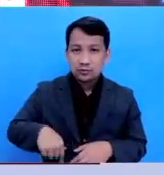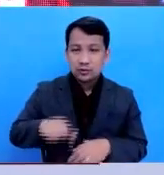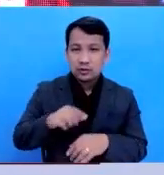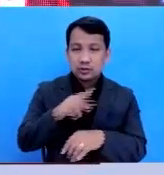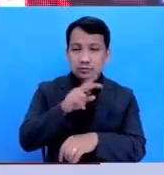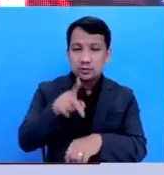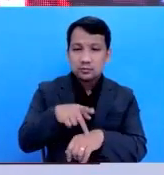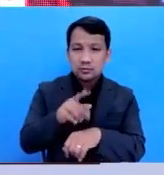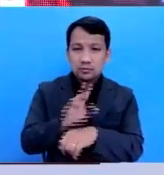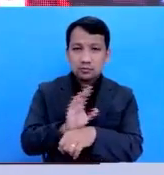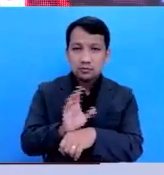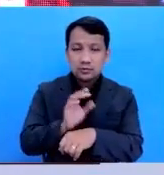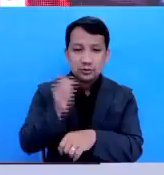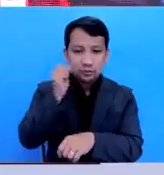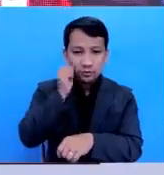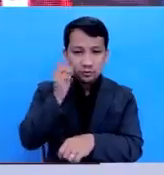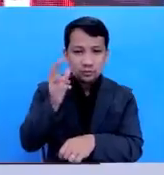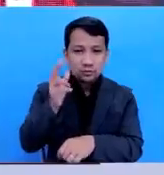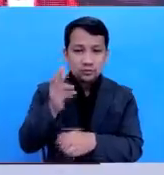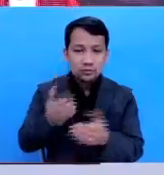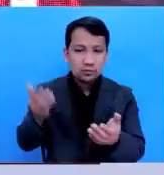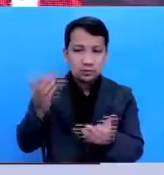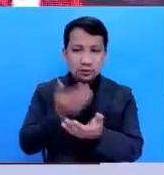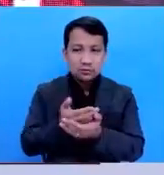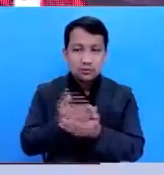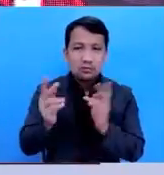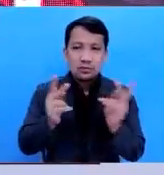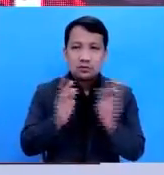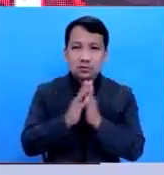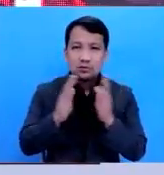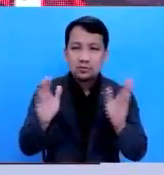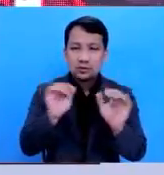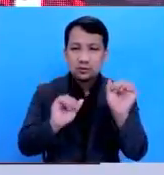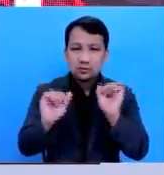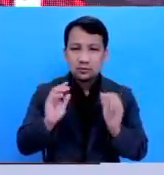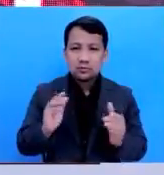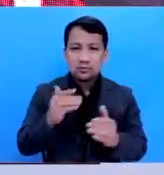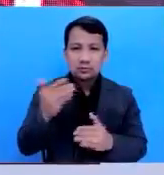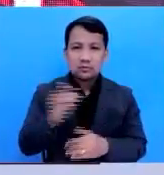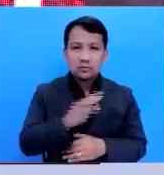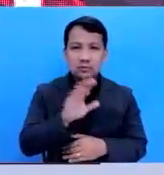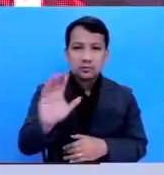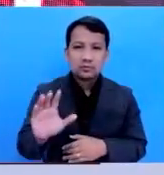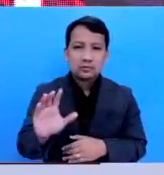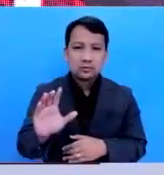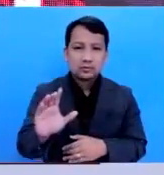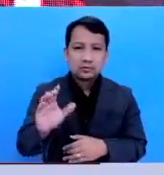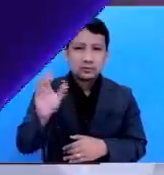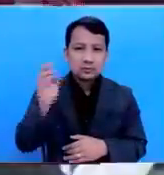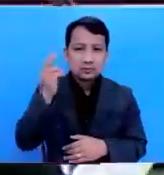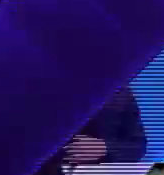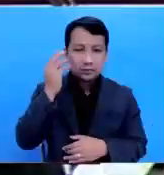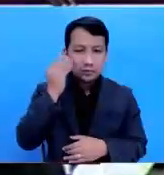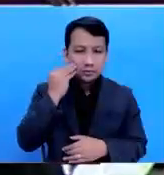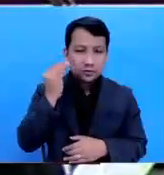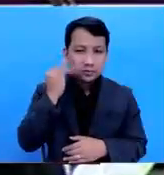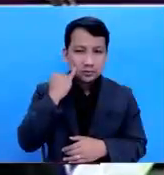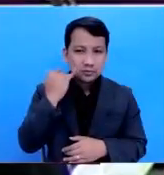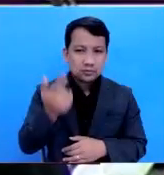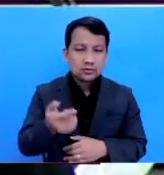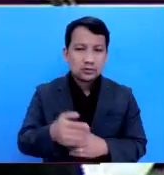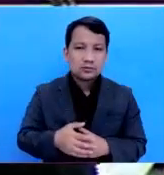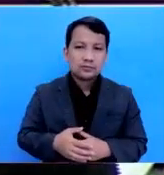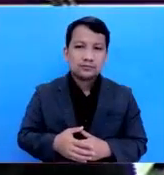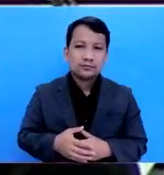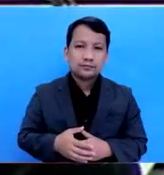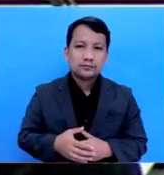Roses. Dumating din doon ang ilan pang malalaking artista. Nasa frontline balitang yan si MJ Marfori. Mga